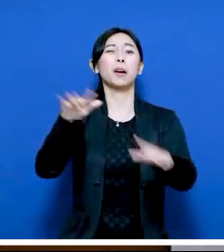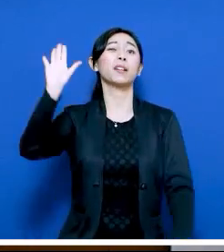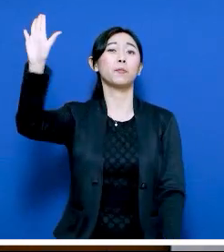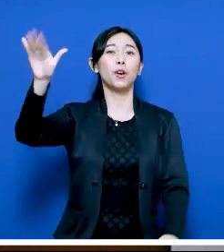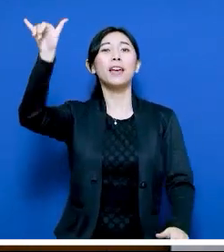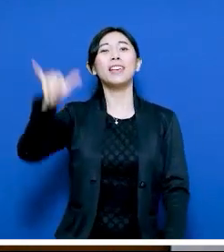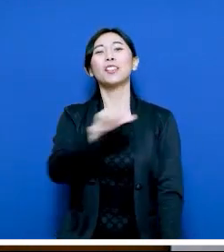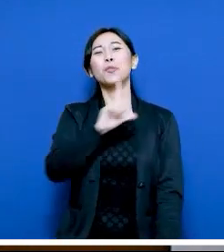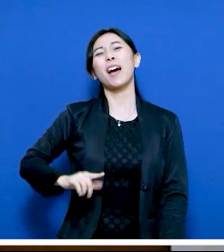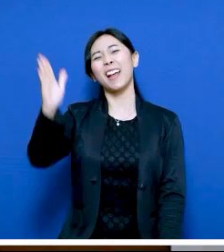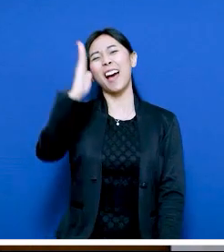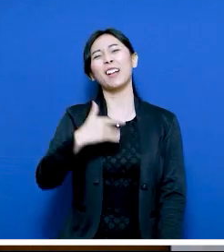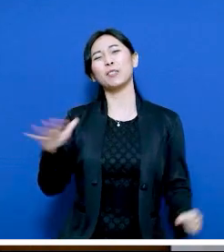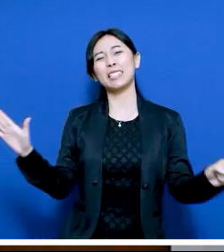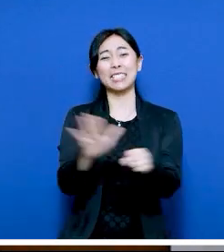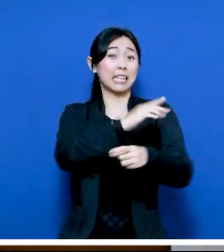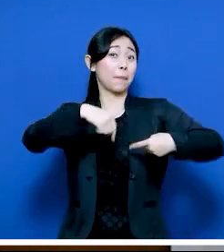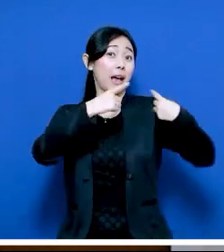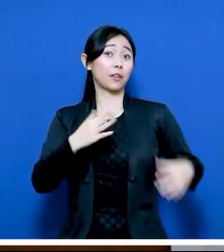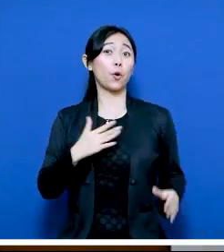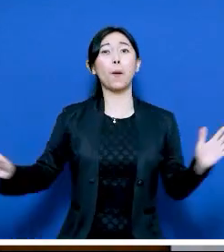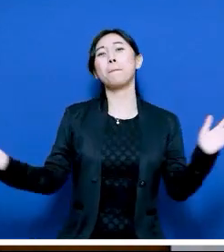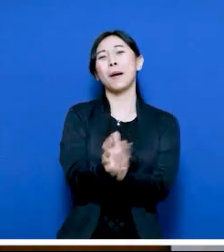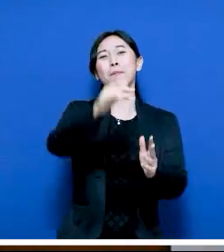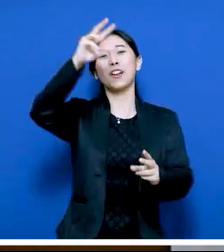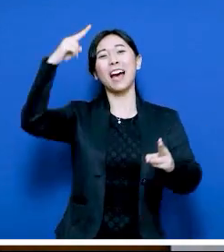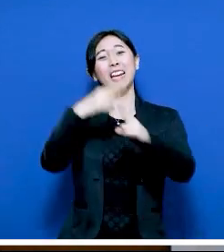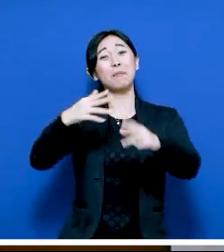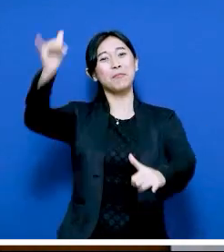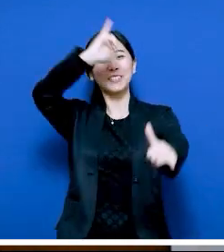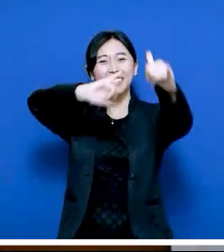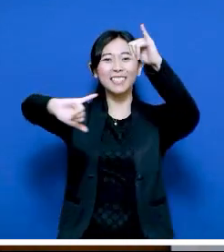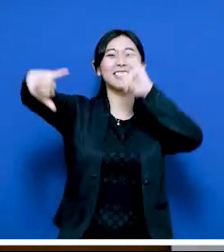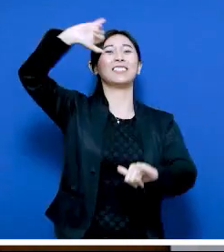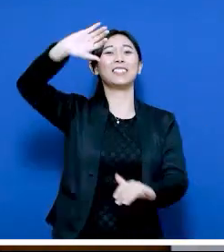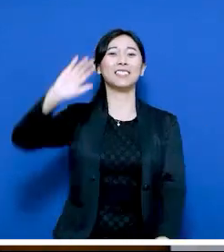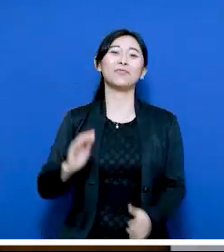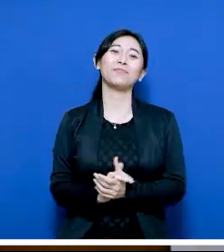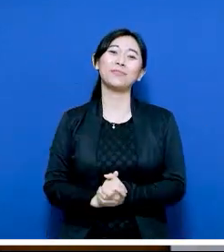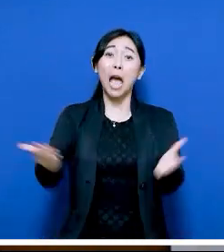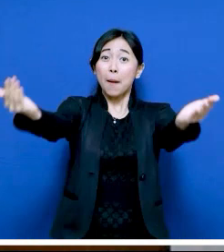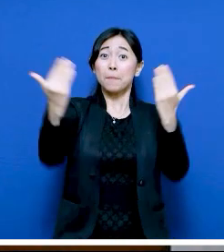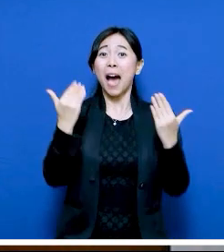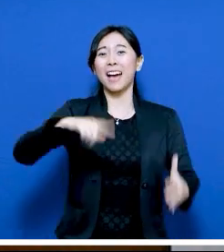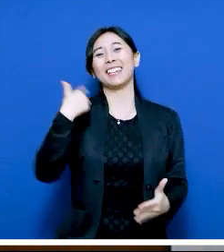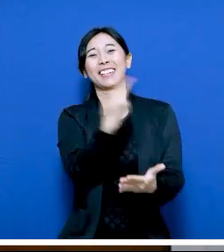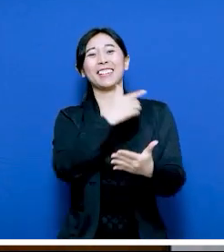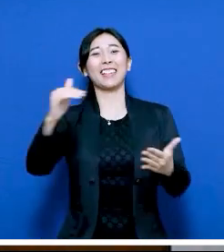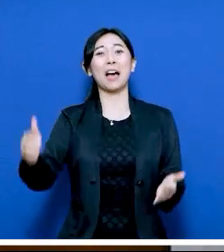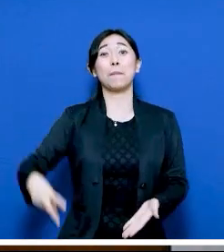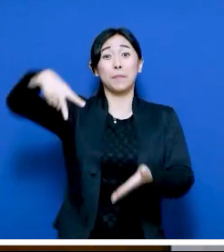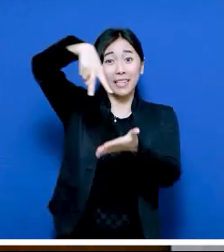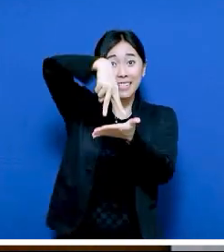Tuhan Allahku dengan segenap hatiku dan memuliakan namamu untuk selama-lamanya." Mari kita bersama-sama